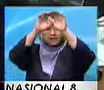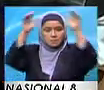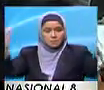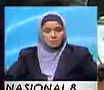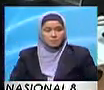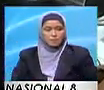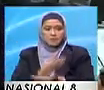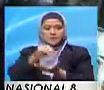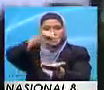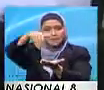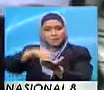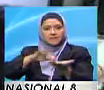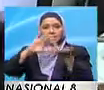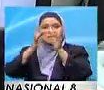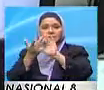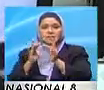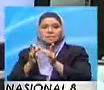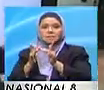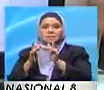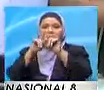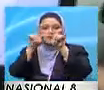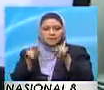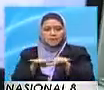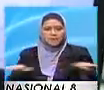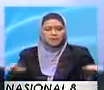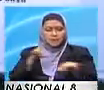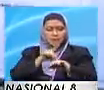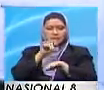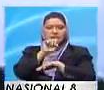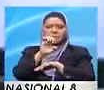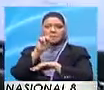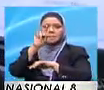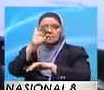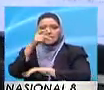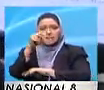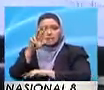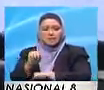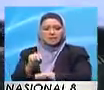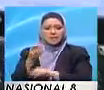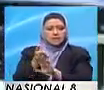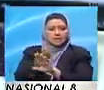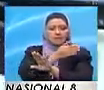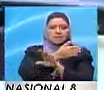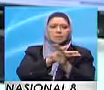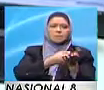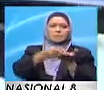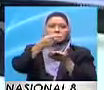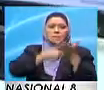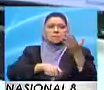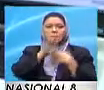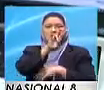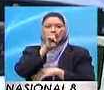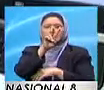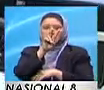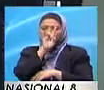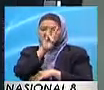Sungai Panjang di Skinchan. Parlimen Sungai Besar sebelum ini telah menerima 4 pusat internet dengan kos RM7.2 juta. Bagi